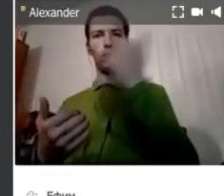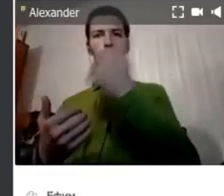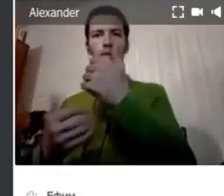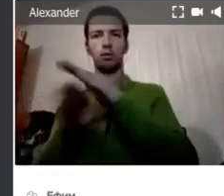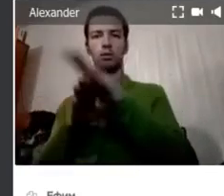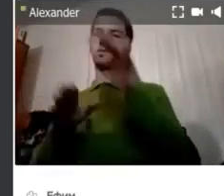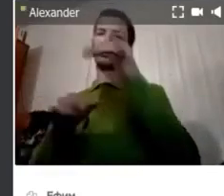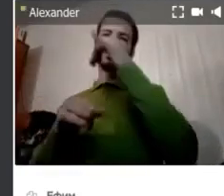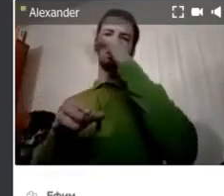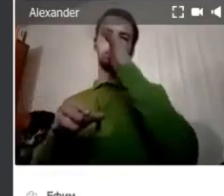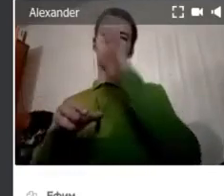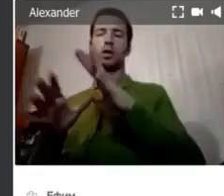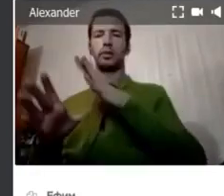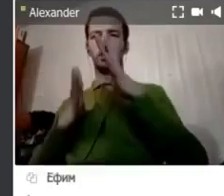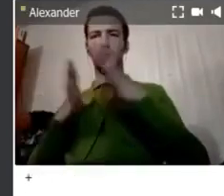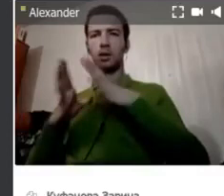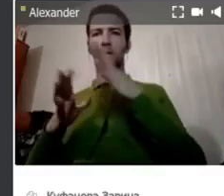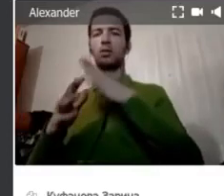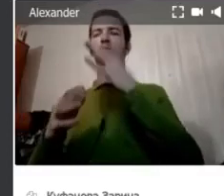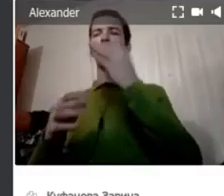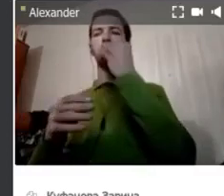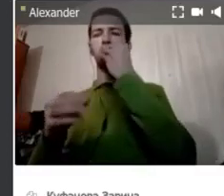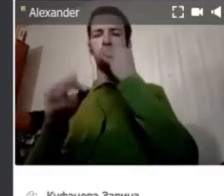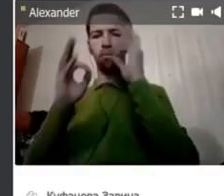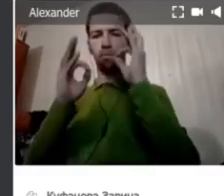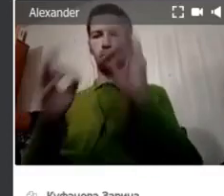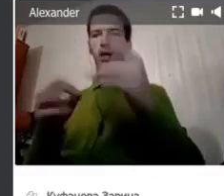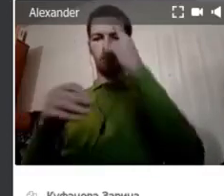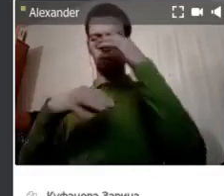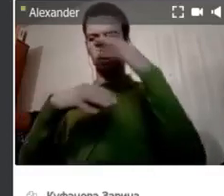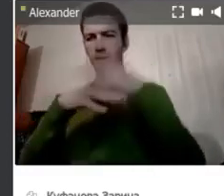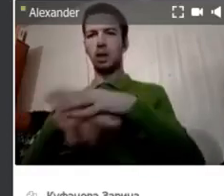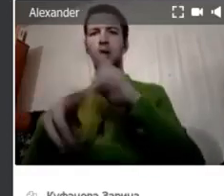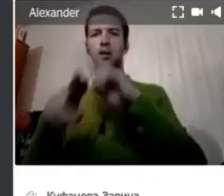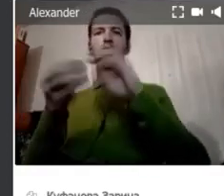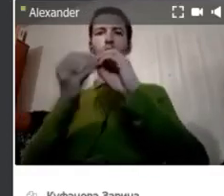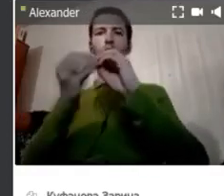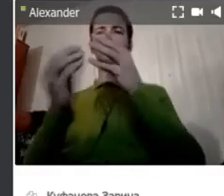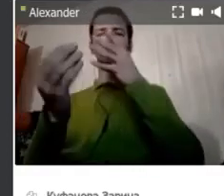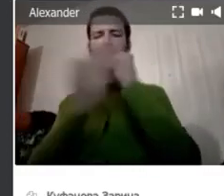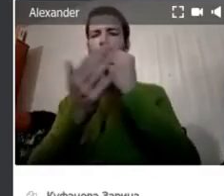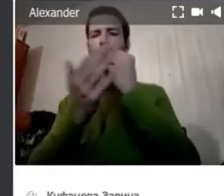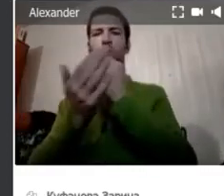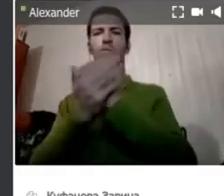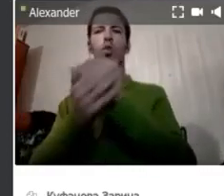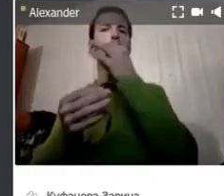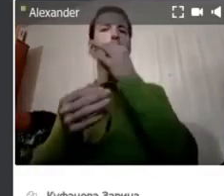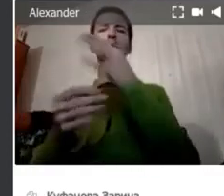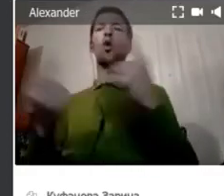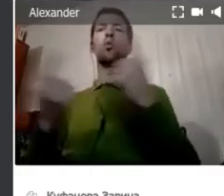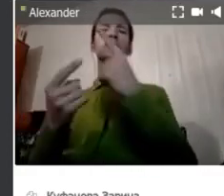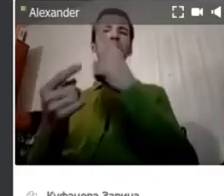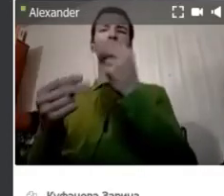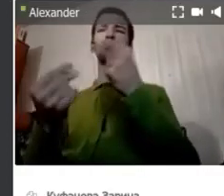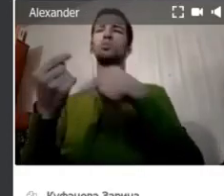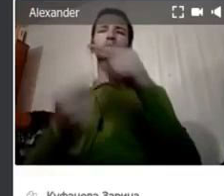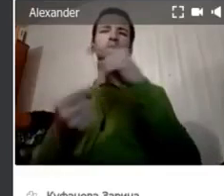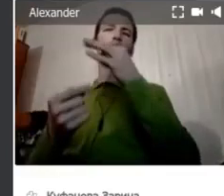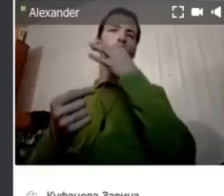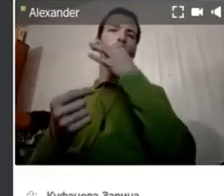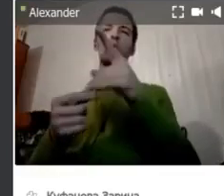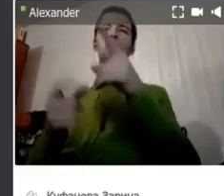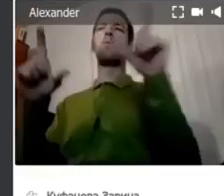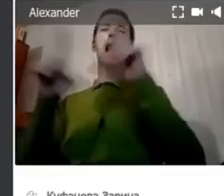это нормальный процесс для старта любого дела. Поэтому проблем с приглашениями, это на самом